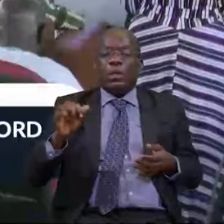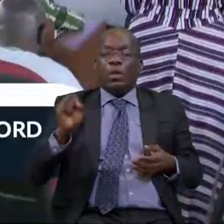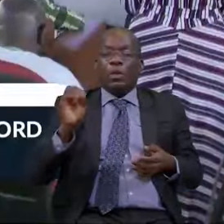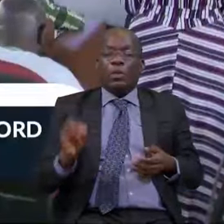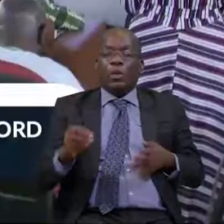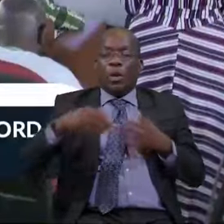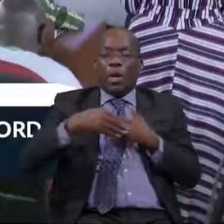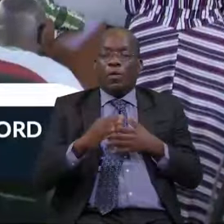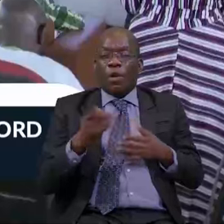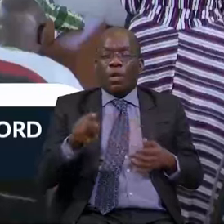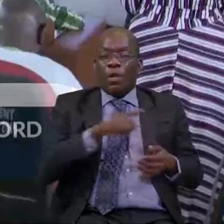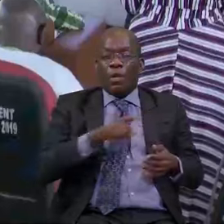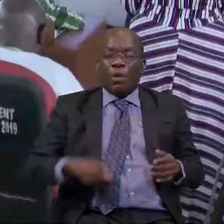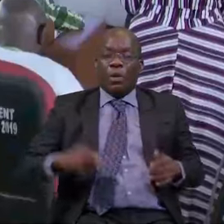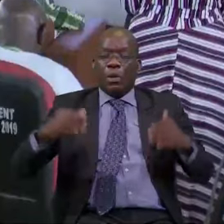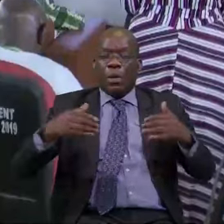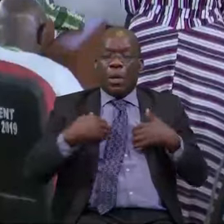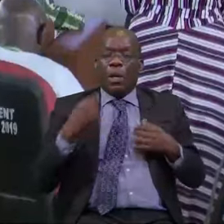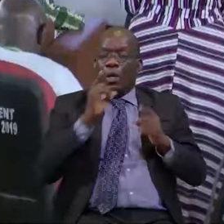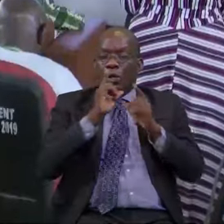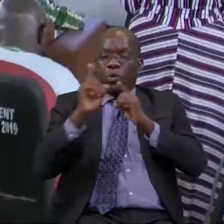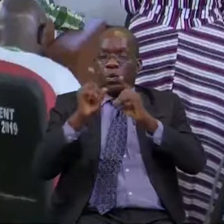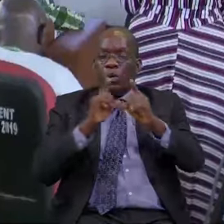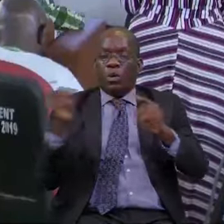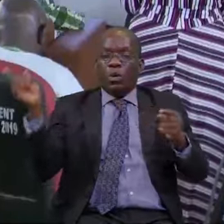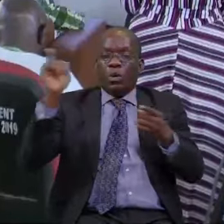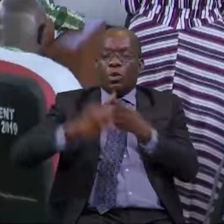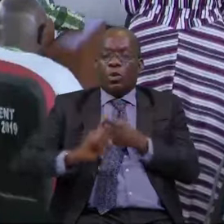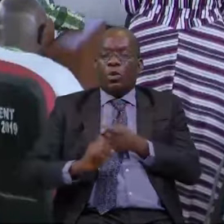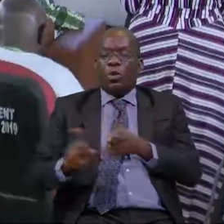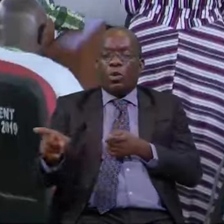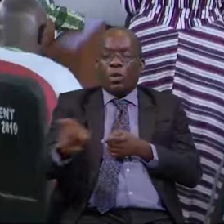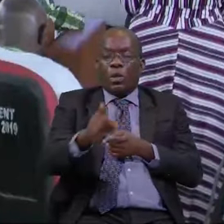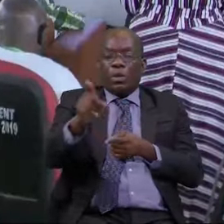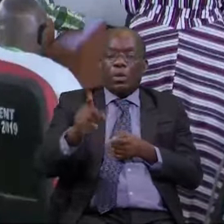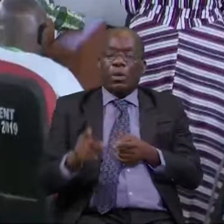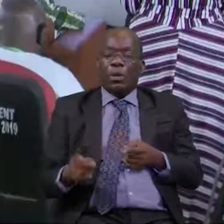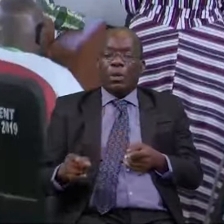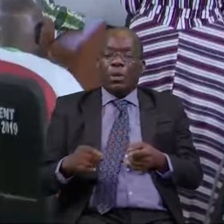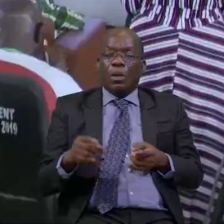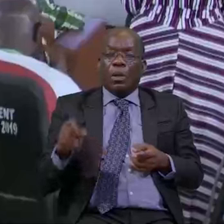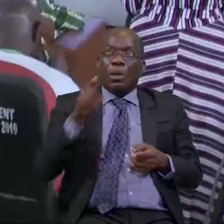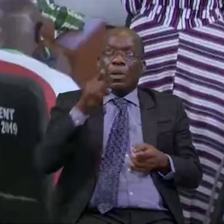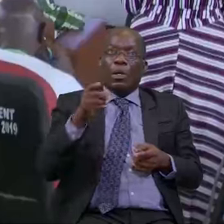Le Seigneur, après leur avoir parlé, fut enlevé au ciel